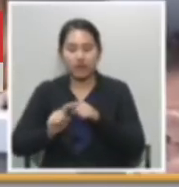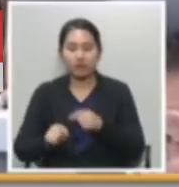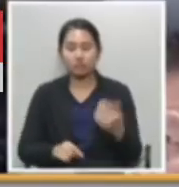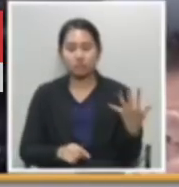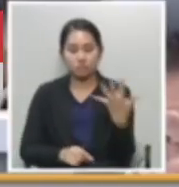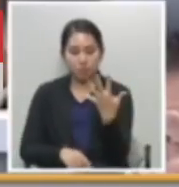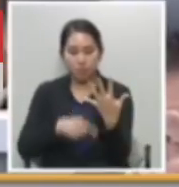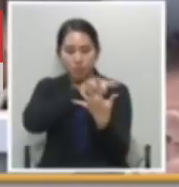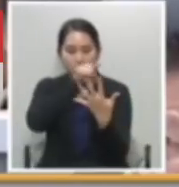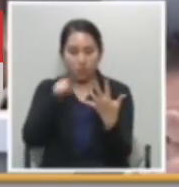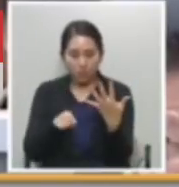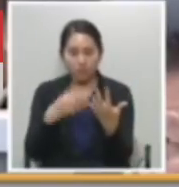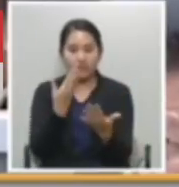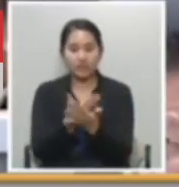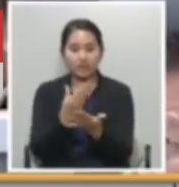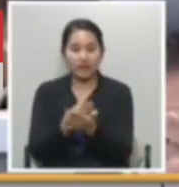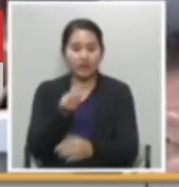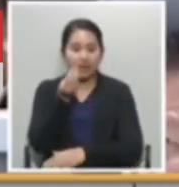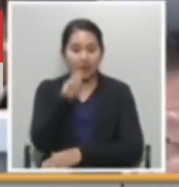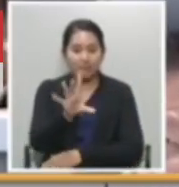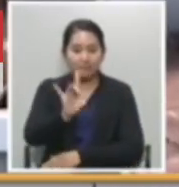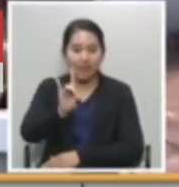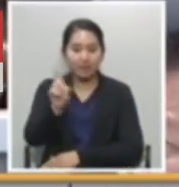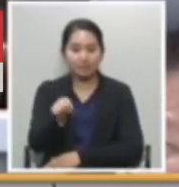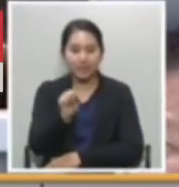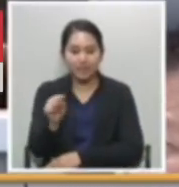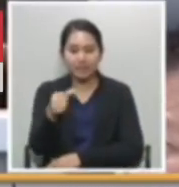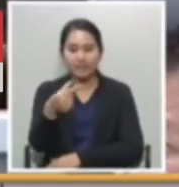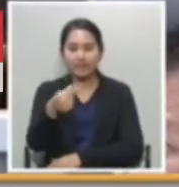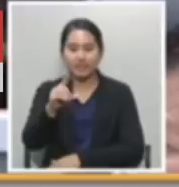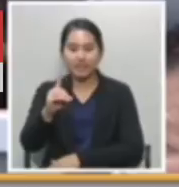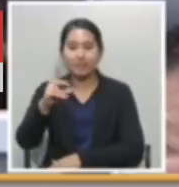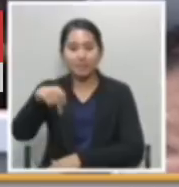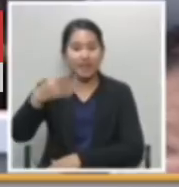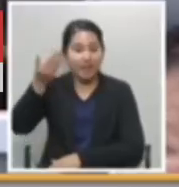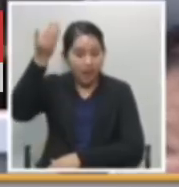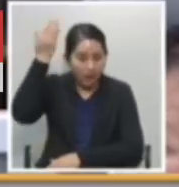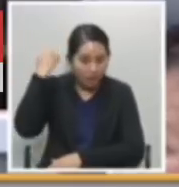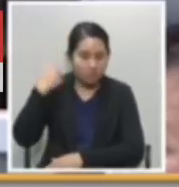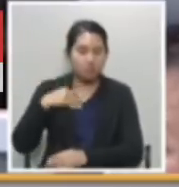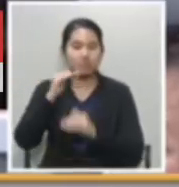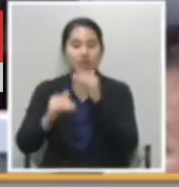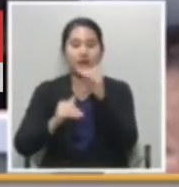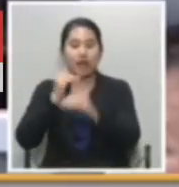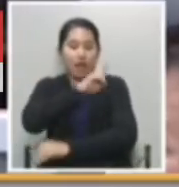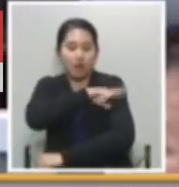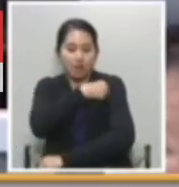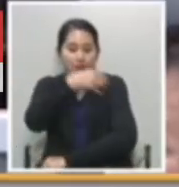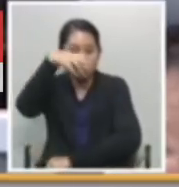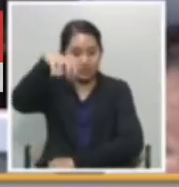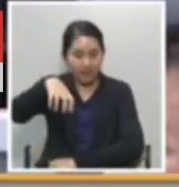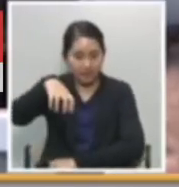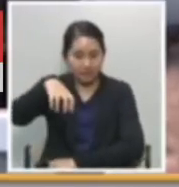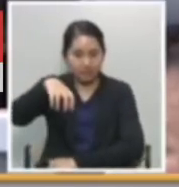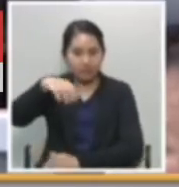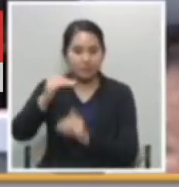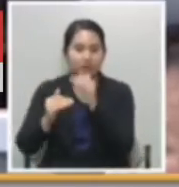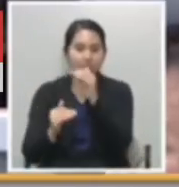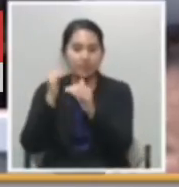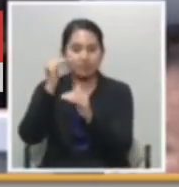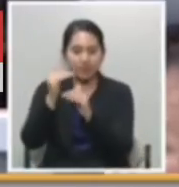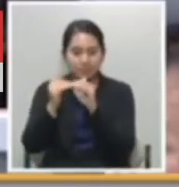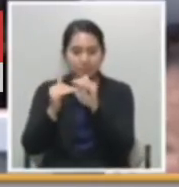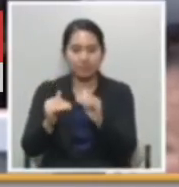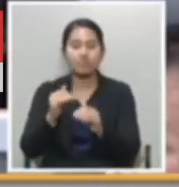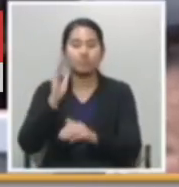ลป.เนี่ยได้ใช้เงิน 8% นะฮะของ GDP ในสมัยนั้นขยายให้เกิดโรงพยาบาลและมาขยายอีกทีนึงก็ยุคของท่านพล